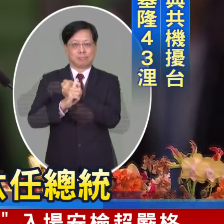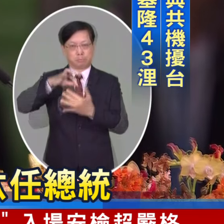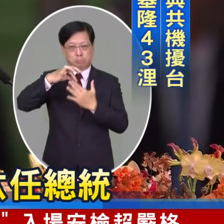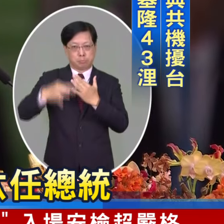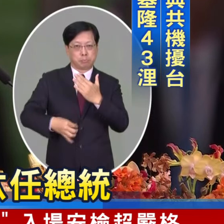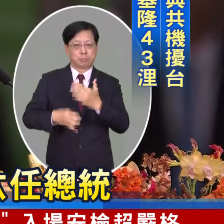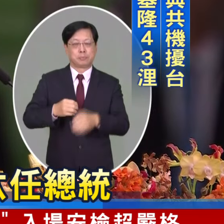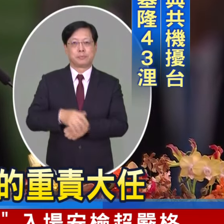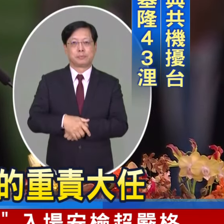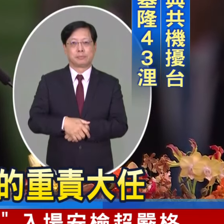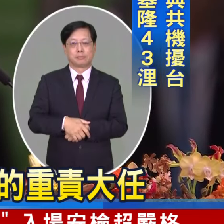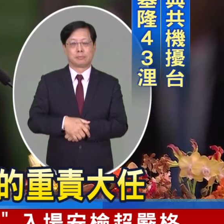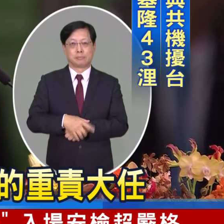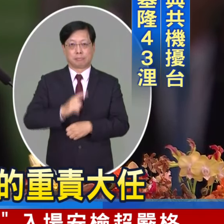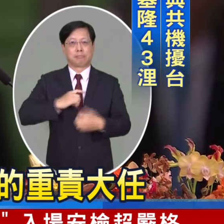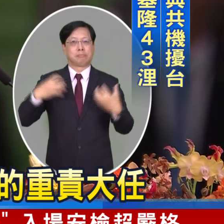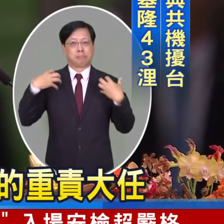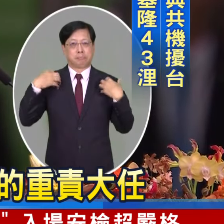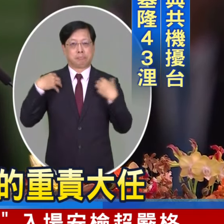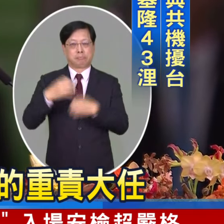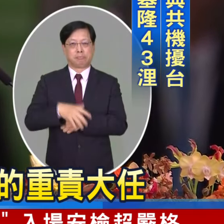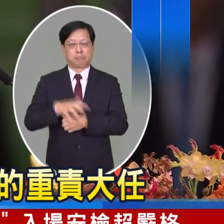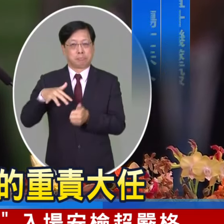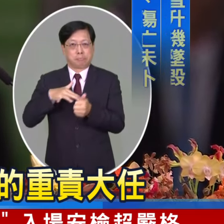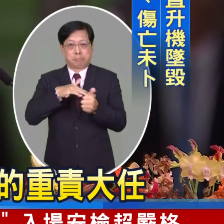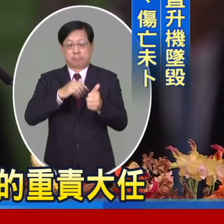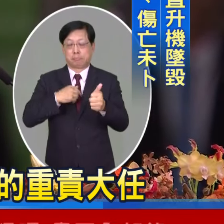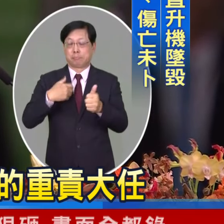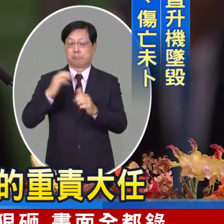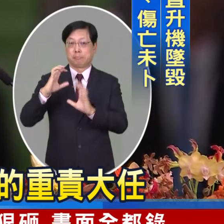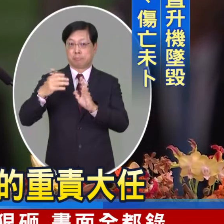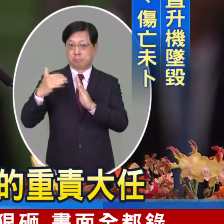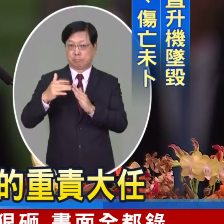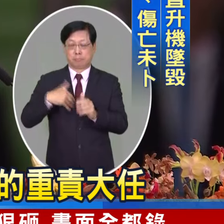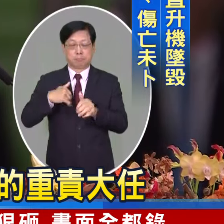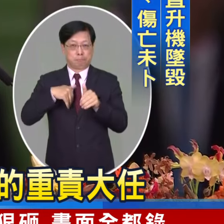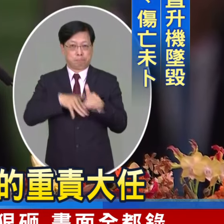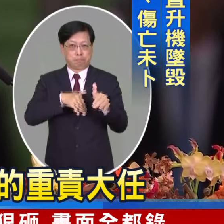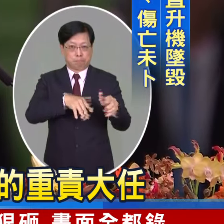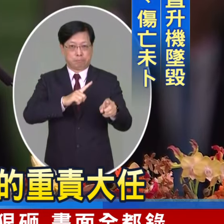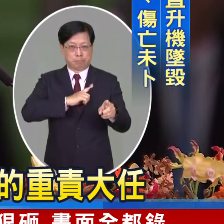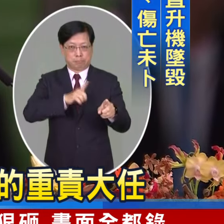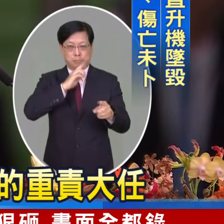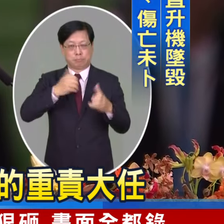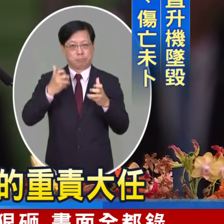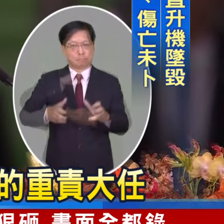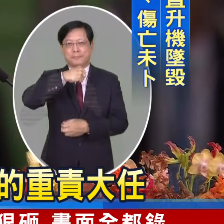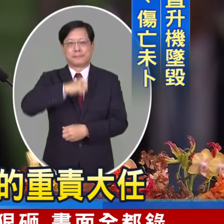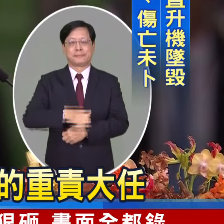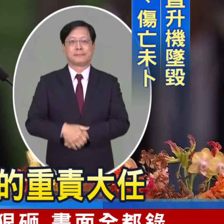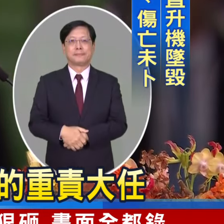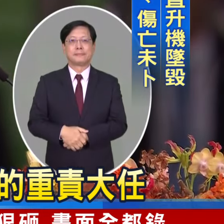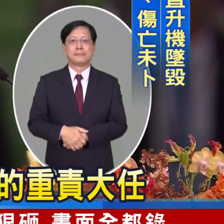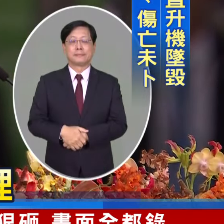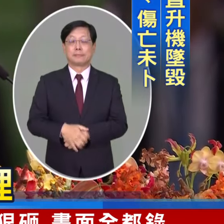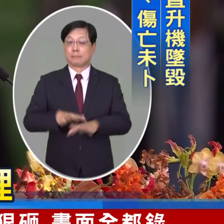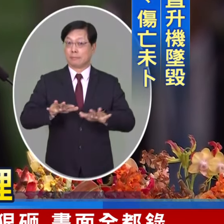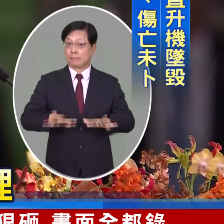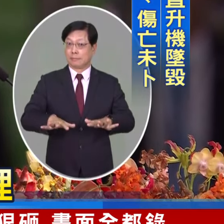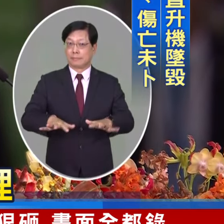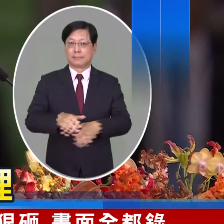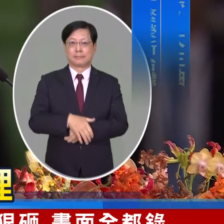总统，肩负起带领国家勇往前进的重责大任。现